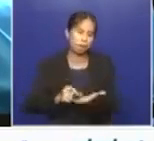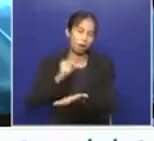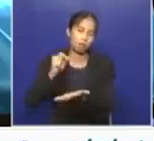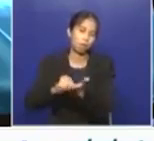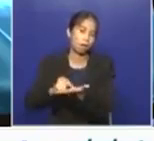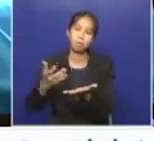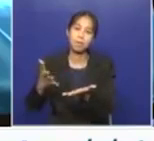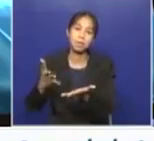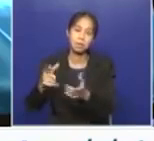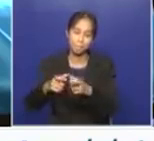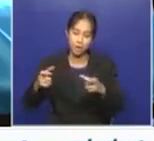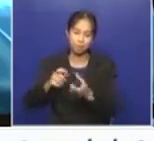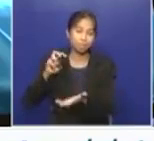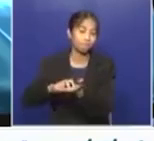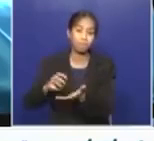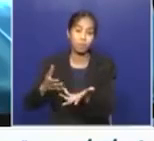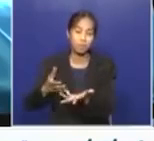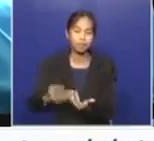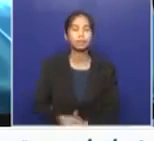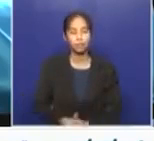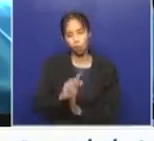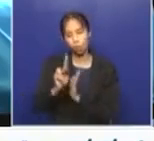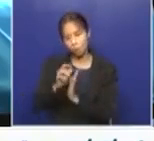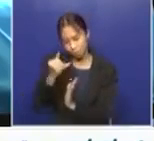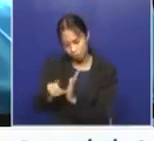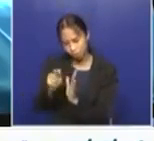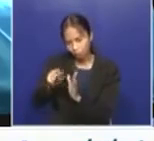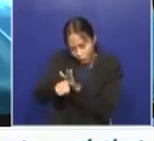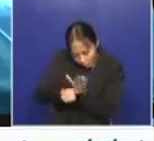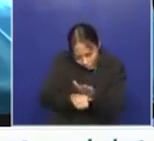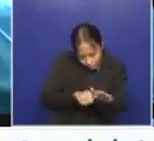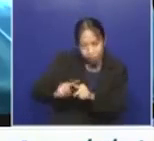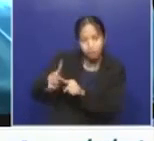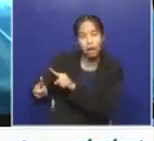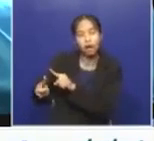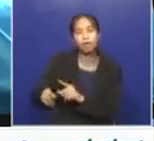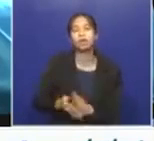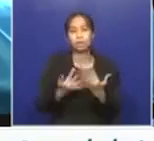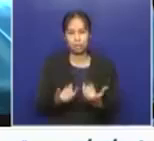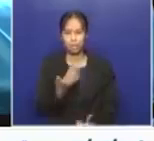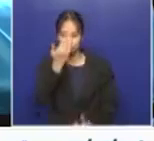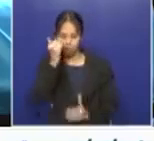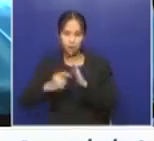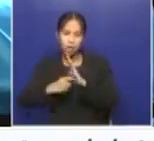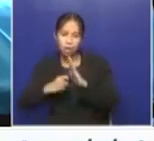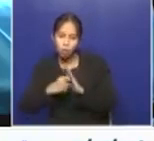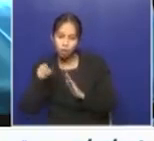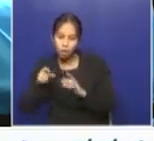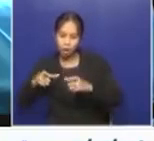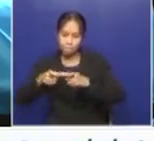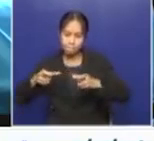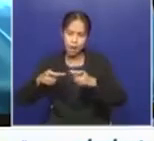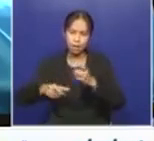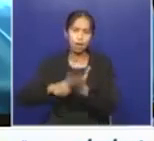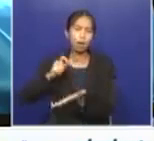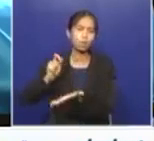ายท่านประธานที่เคารพครับสาเหตุสำคัญที่ให้พี่น้องไม่สามารถได้รับอนุญาตทำงานในประเทศมาเลเซียได้เนื่องจาก